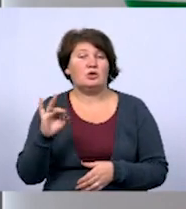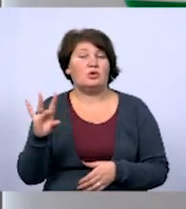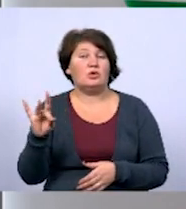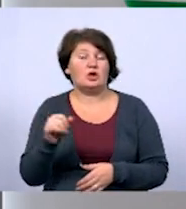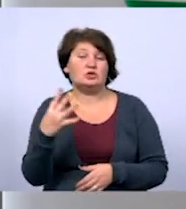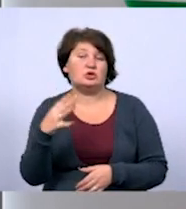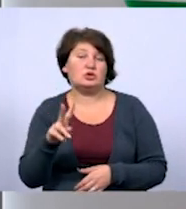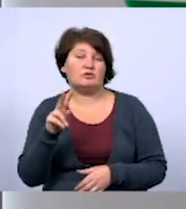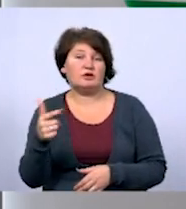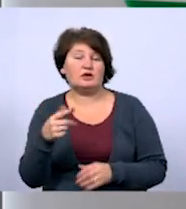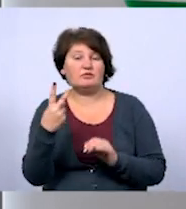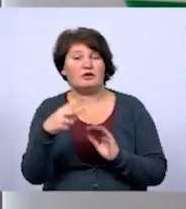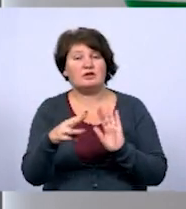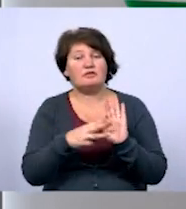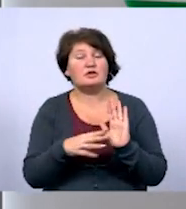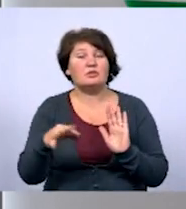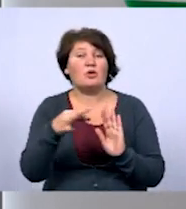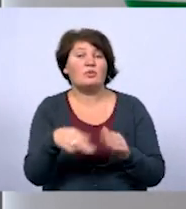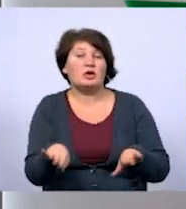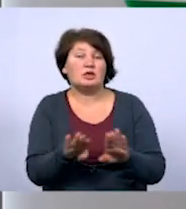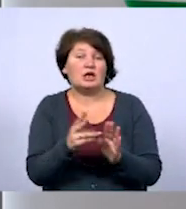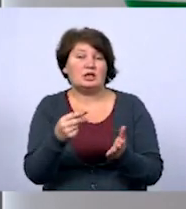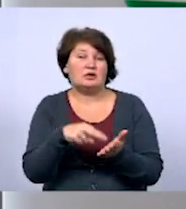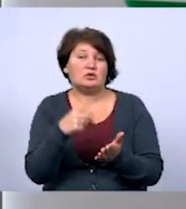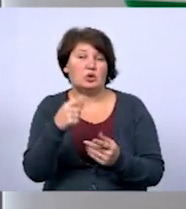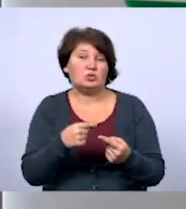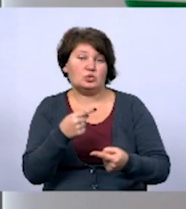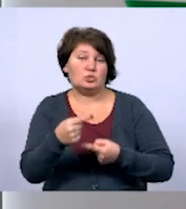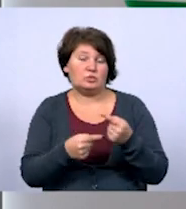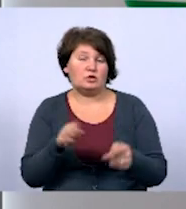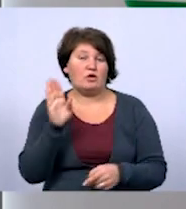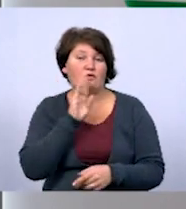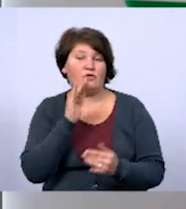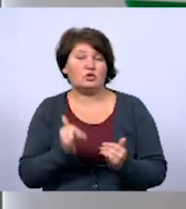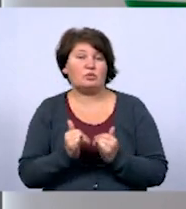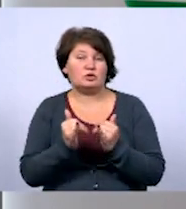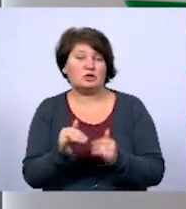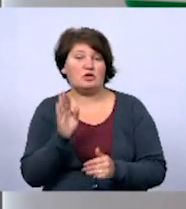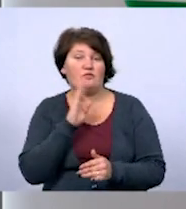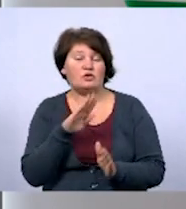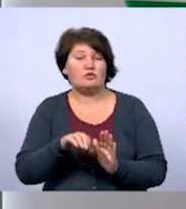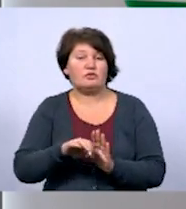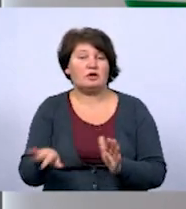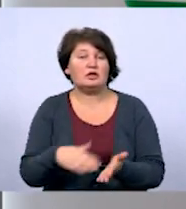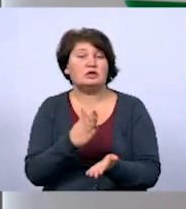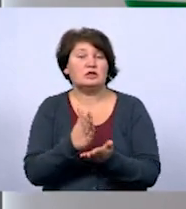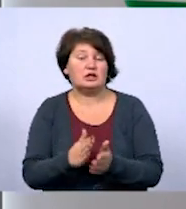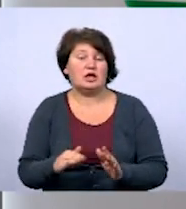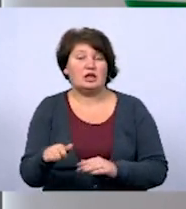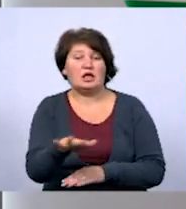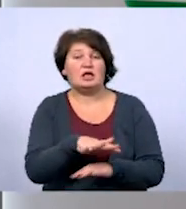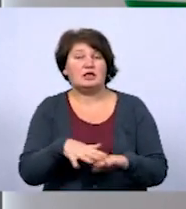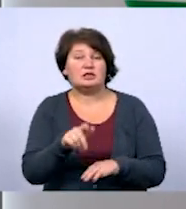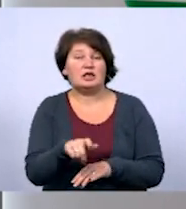42 гривні 28 копійок – такий тариф за один кубометр на водопостачання та водовідведення діє для населення Тлумача. Його